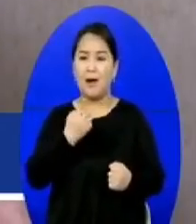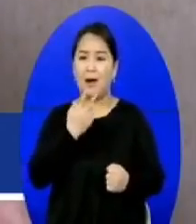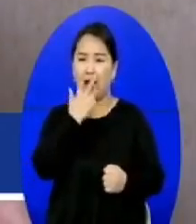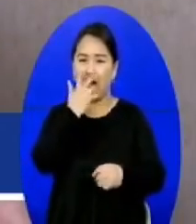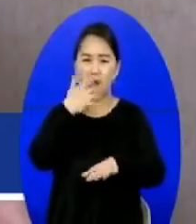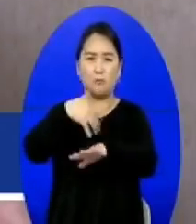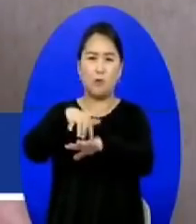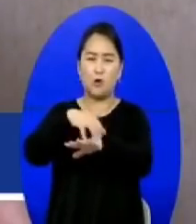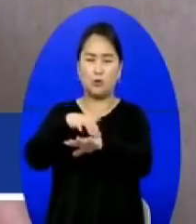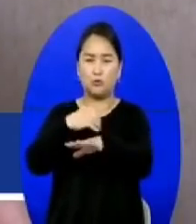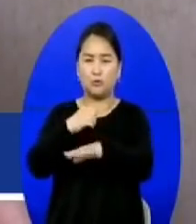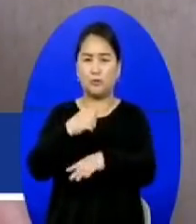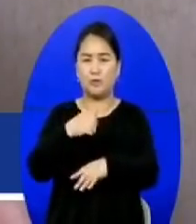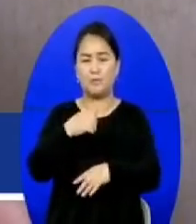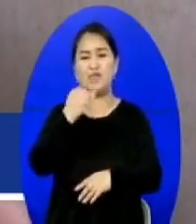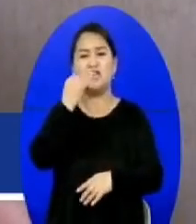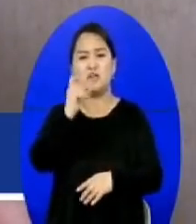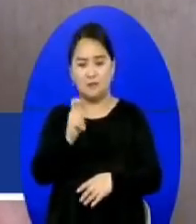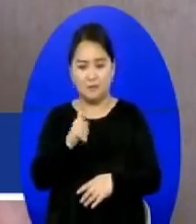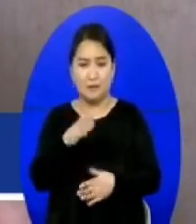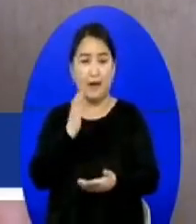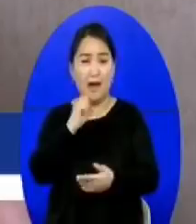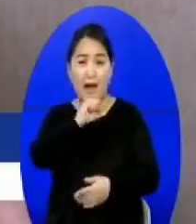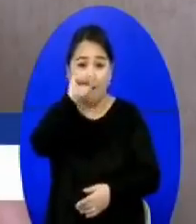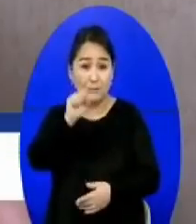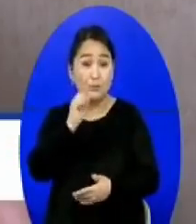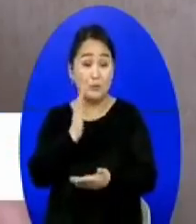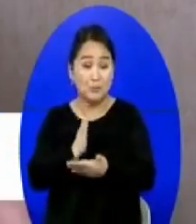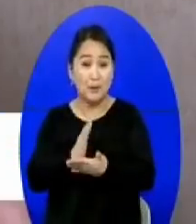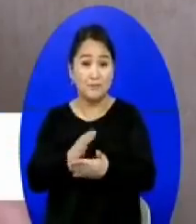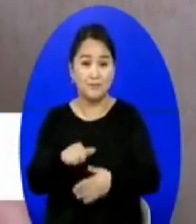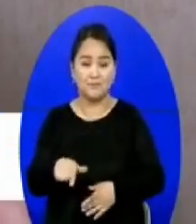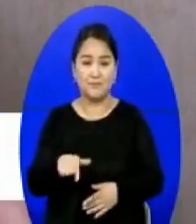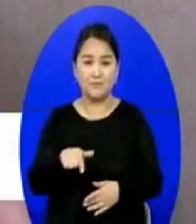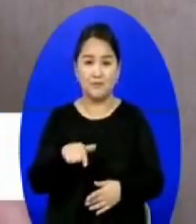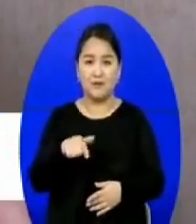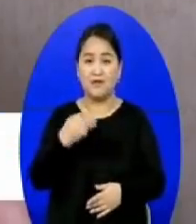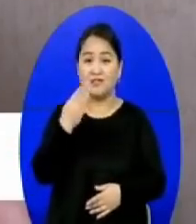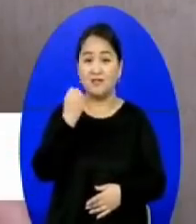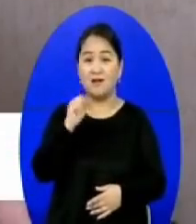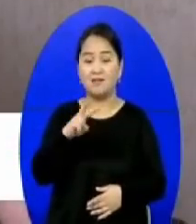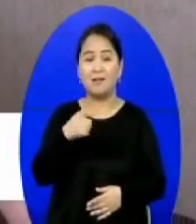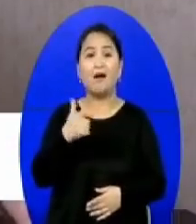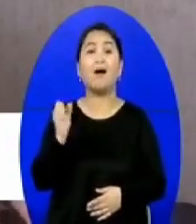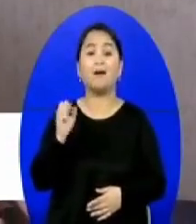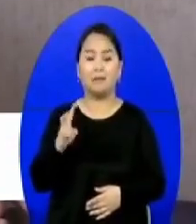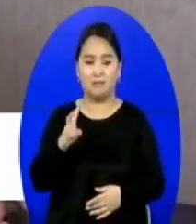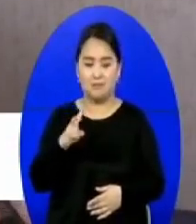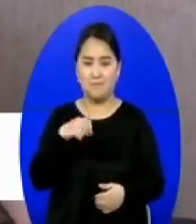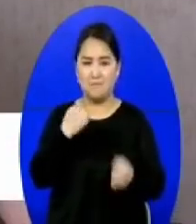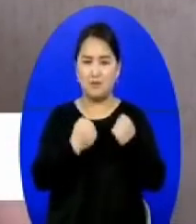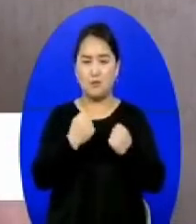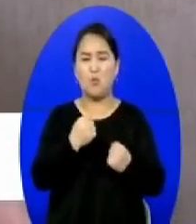бохирдуулагч хамгийн том их үсэр асуудал болж шүү. За үүний чинь одоо шалтгаан юу гэхээр мэдээж нэгдүгээрт хуучин, хоёрдугаарт хамгийн гол